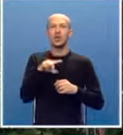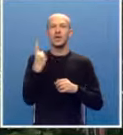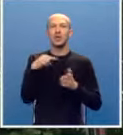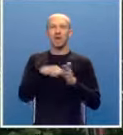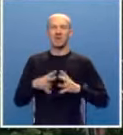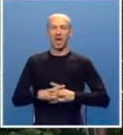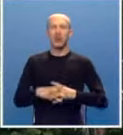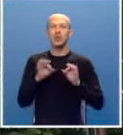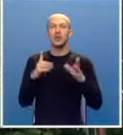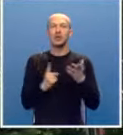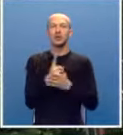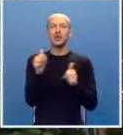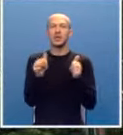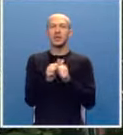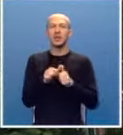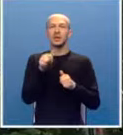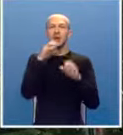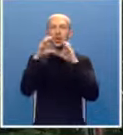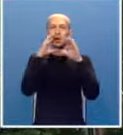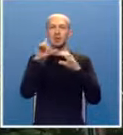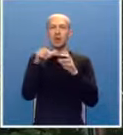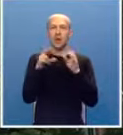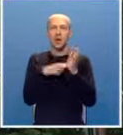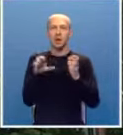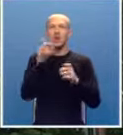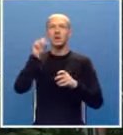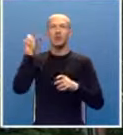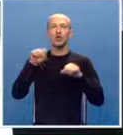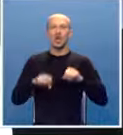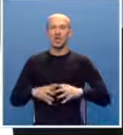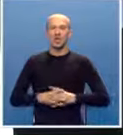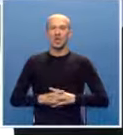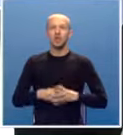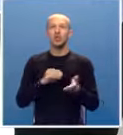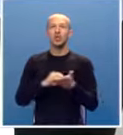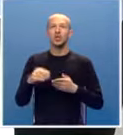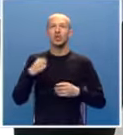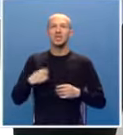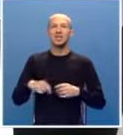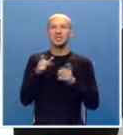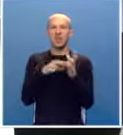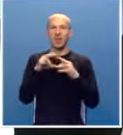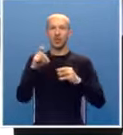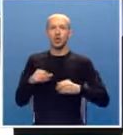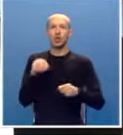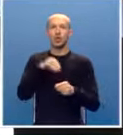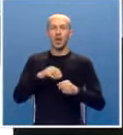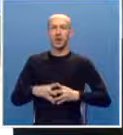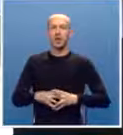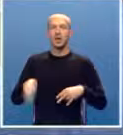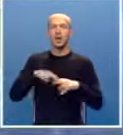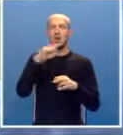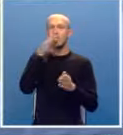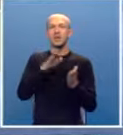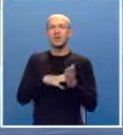jednog mjesta bez uspješne saradnje i komunikacije lokalnih i republičkih vlasti, ističe predsjednica Cvijanović. Dodaje, najbolji